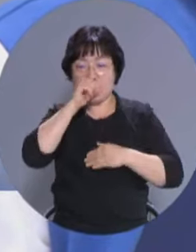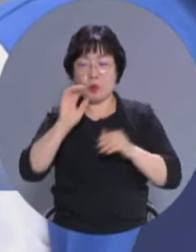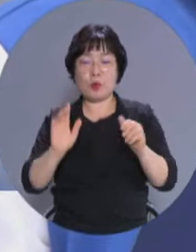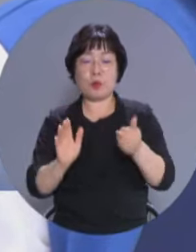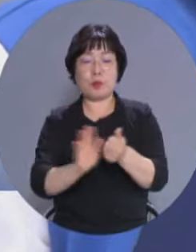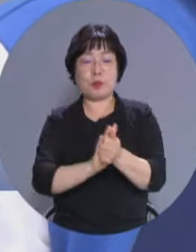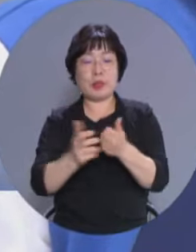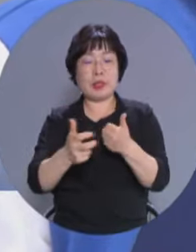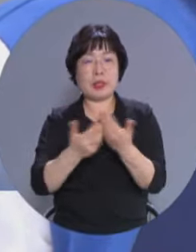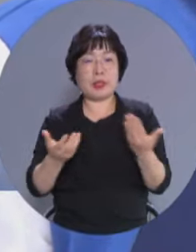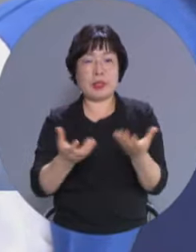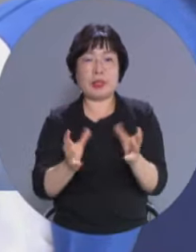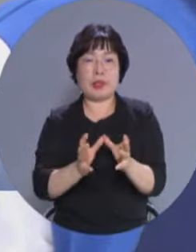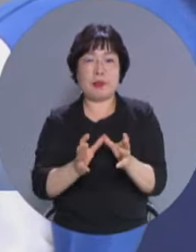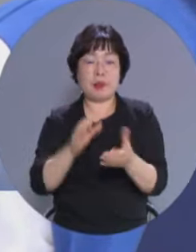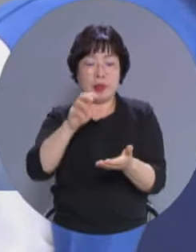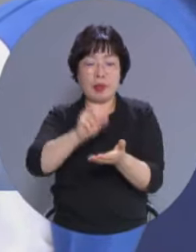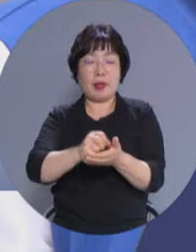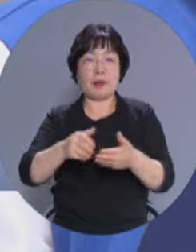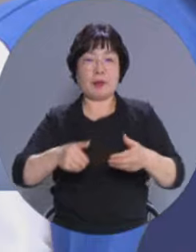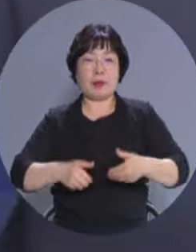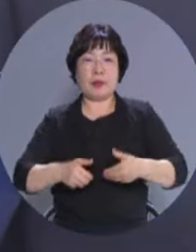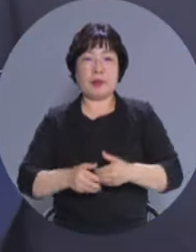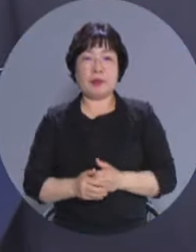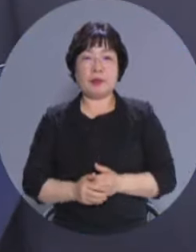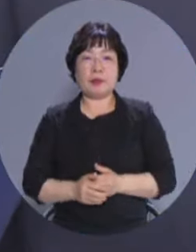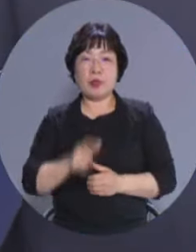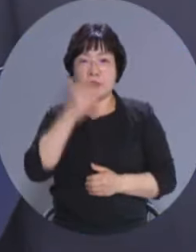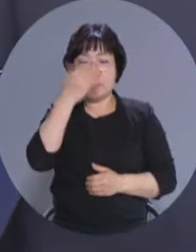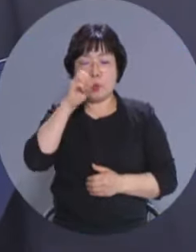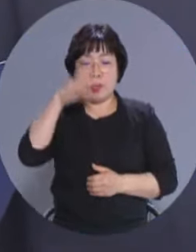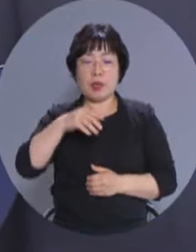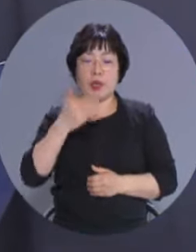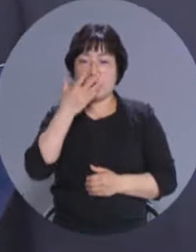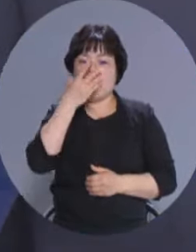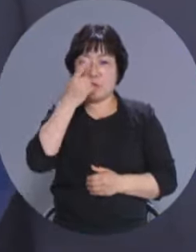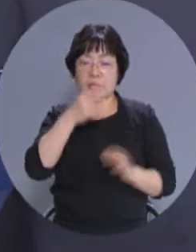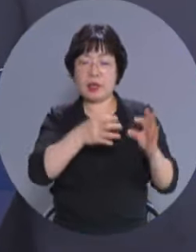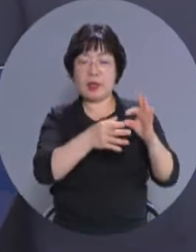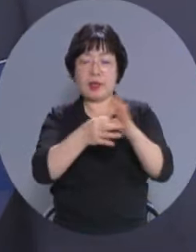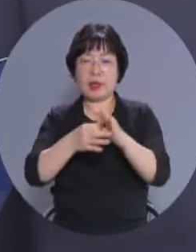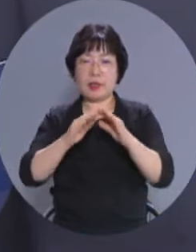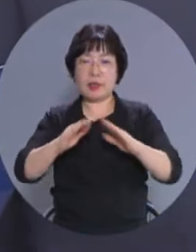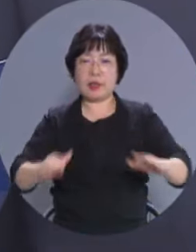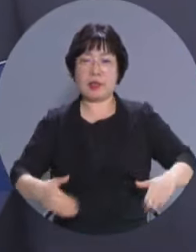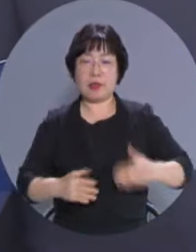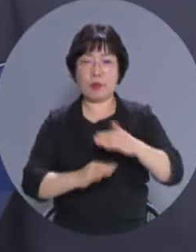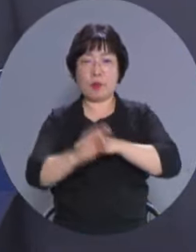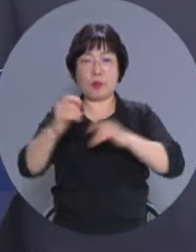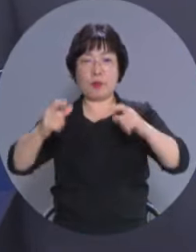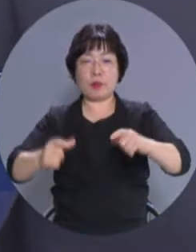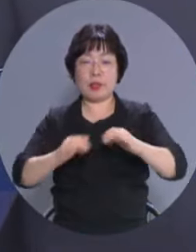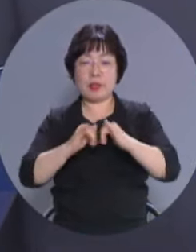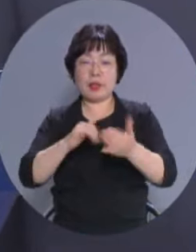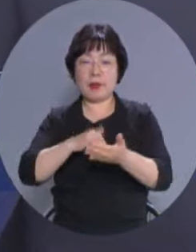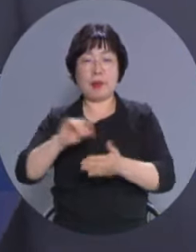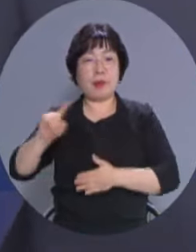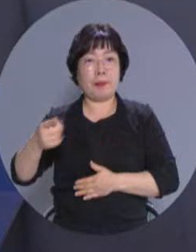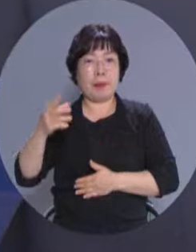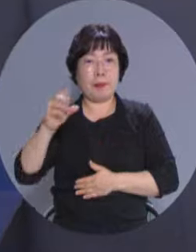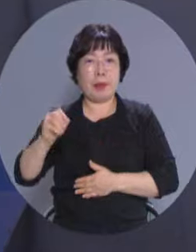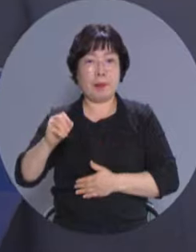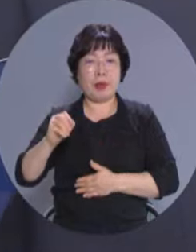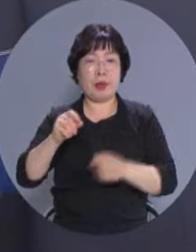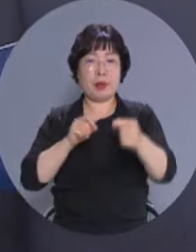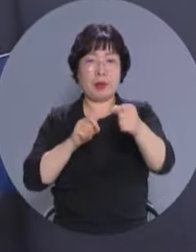의료진을 확보해야 하는 과제를 안고 있기 때문이다. 여수 광양 순천을 잇는 전남 동부권 인구가 100만에